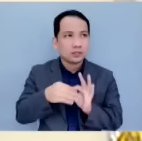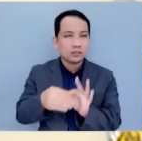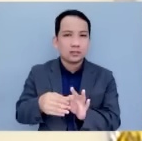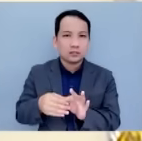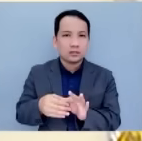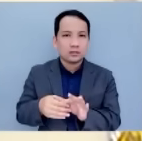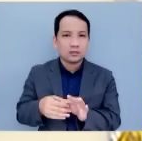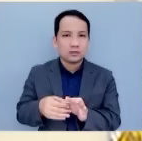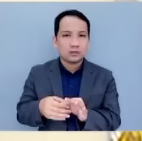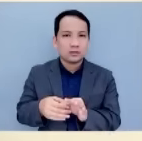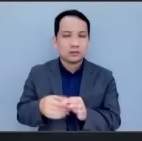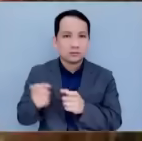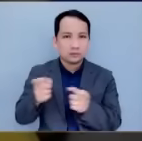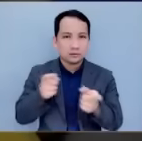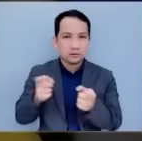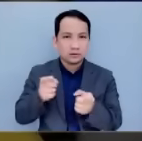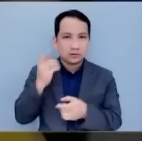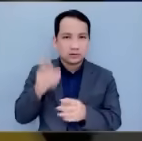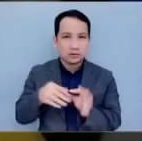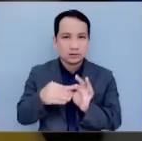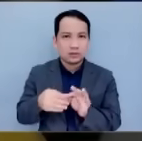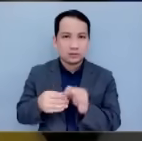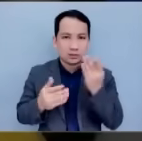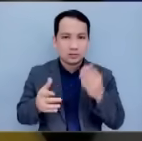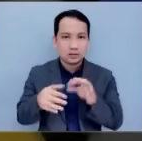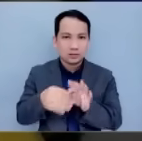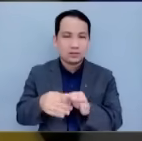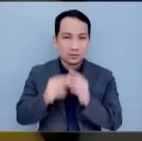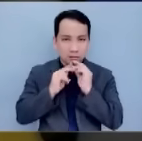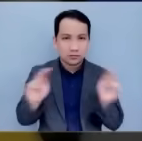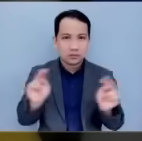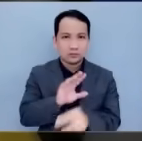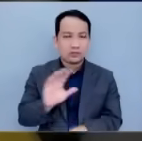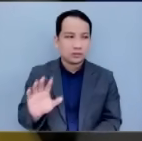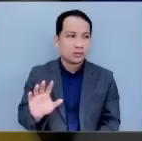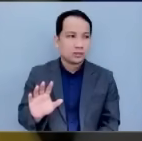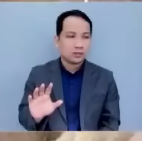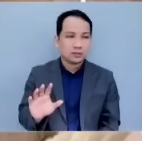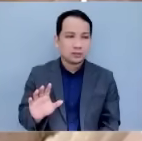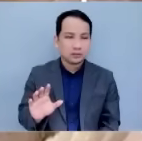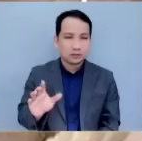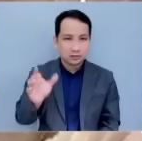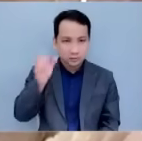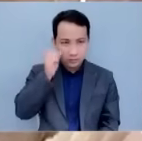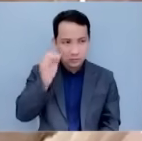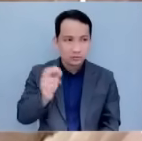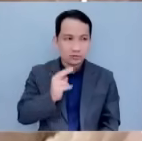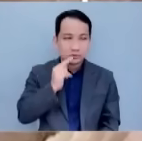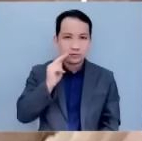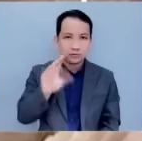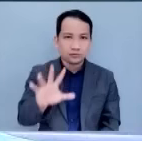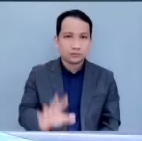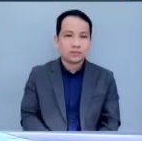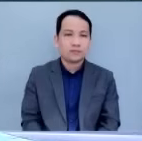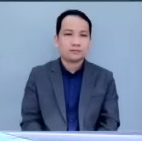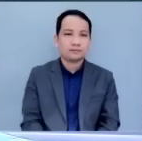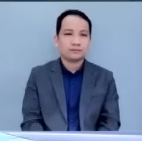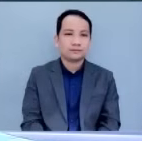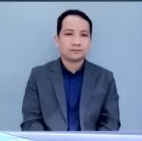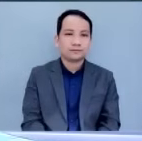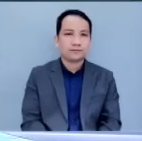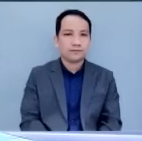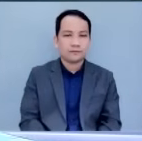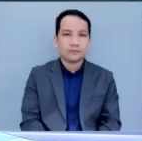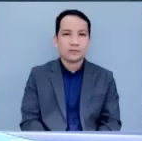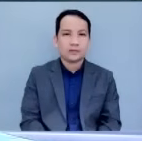price manipulation. Kung sakali lang. Nagbabalita mula sa frontline. Shaila Francisco, News 5. Kasado na